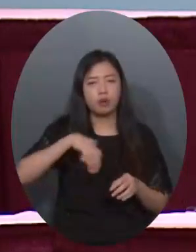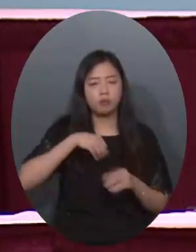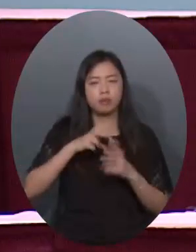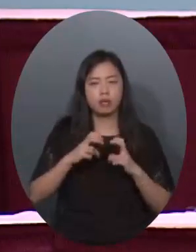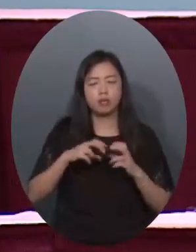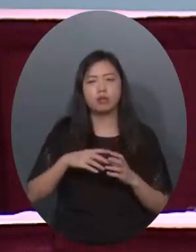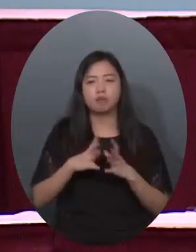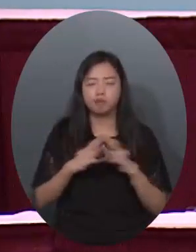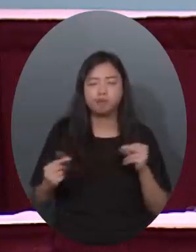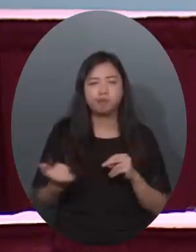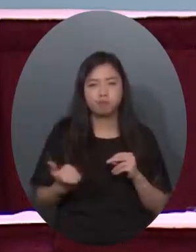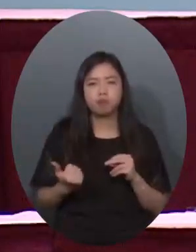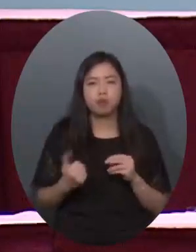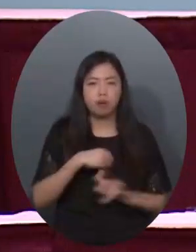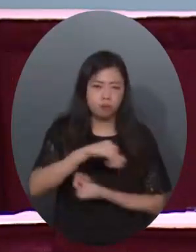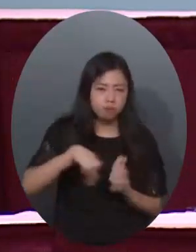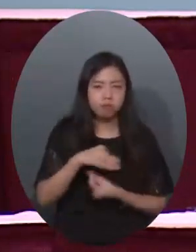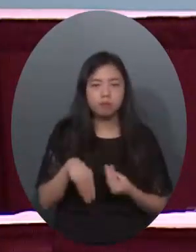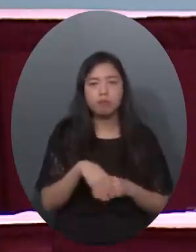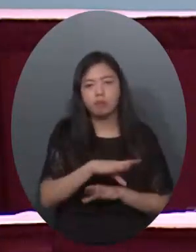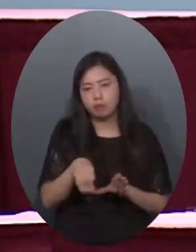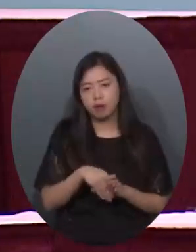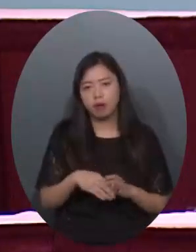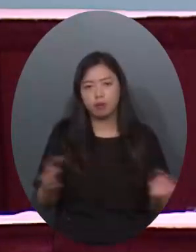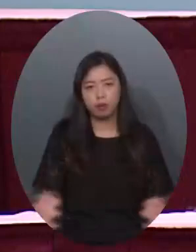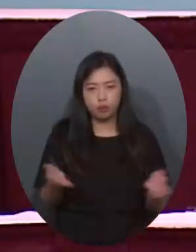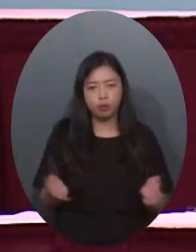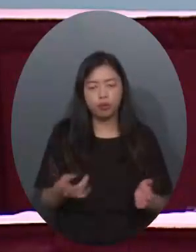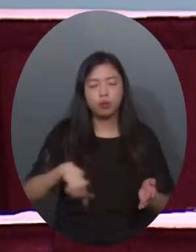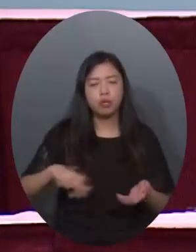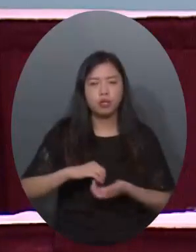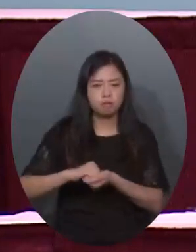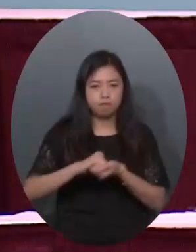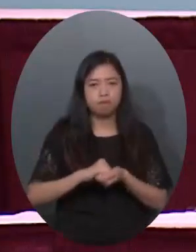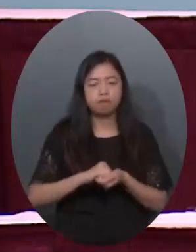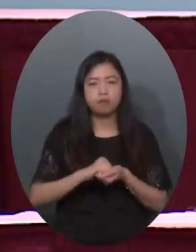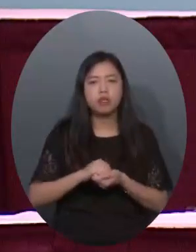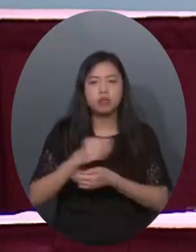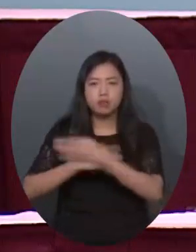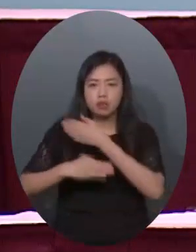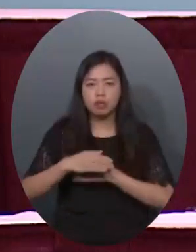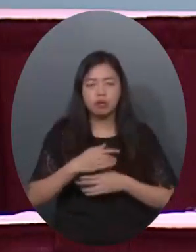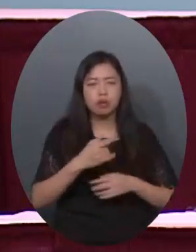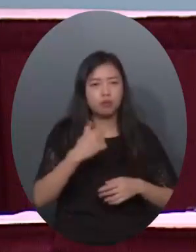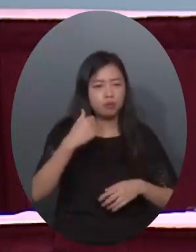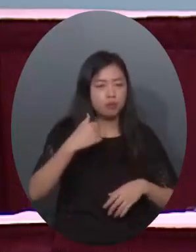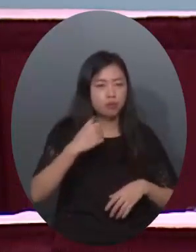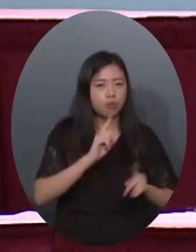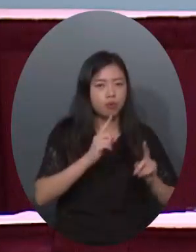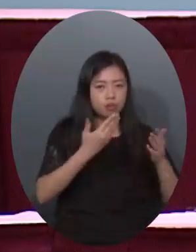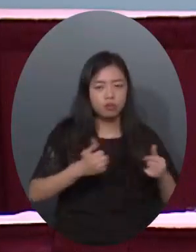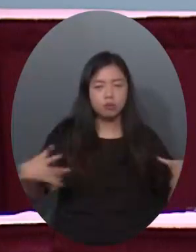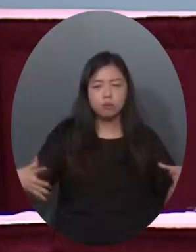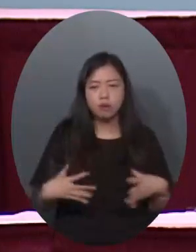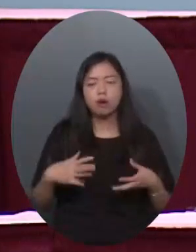中，包括推動社會共融、減低溫室氣體排放，以及為社會